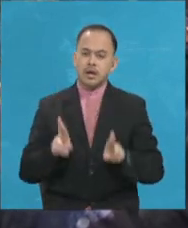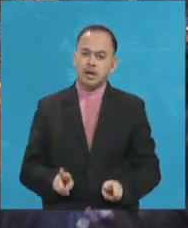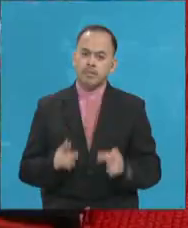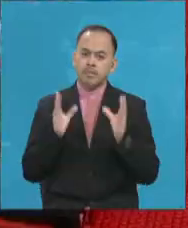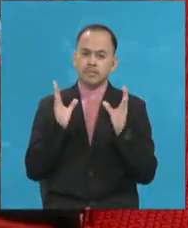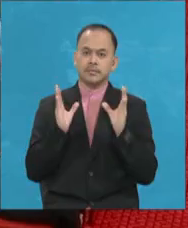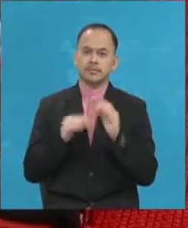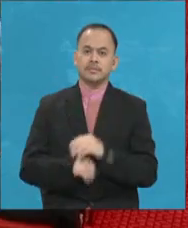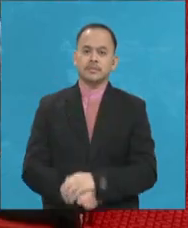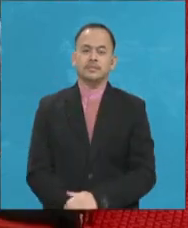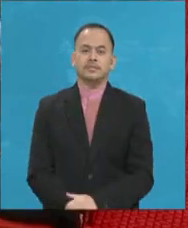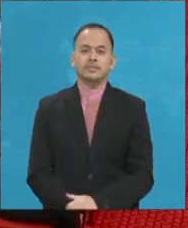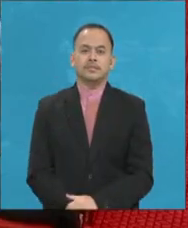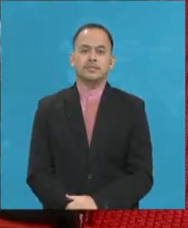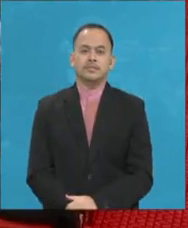penduduk